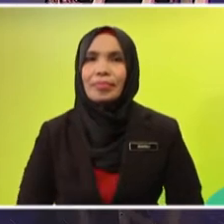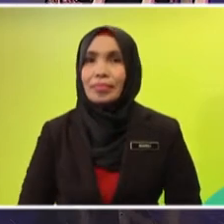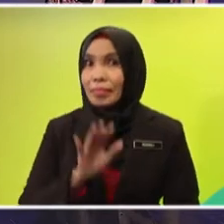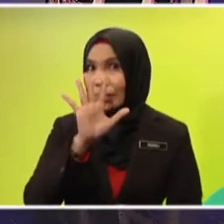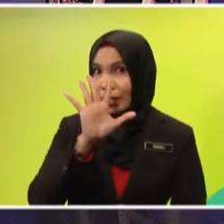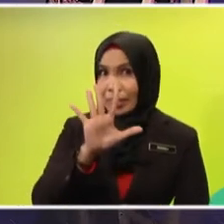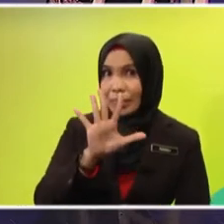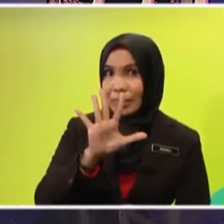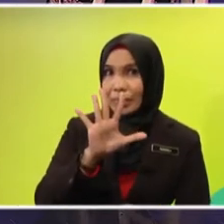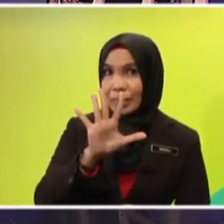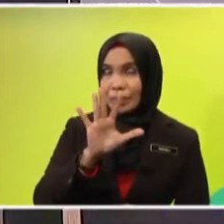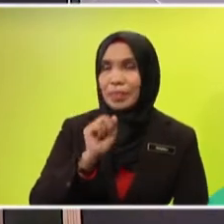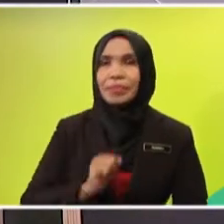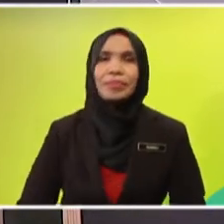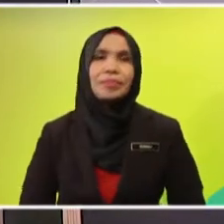55